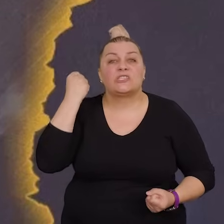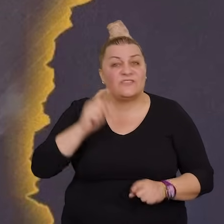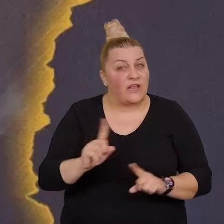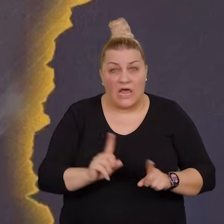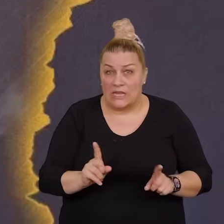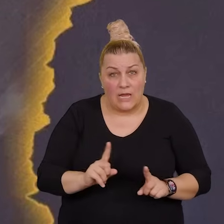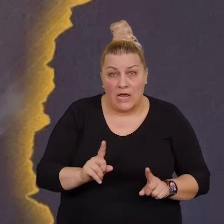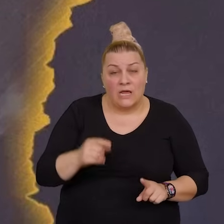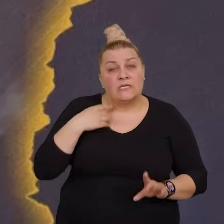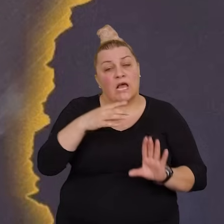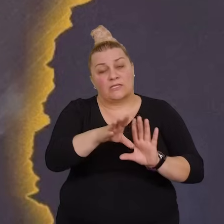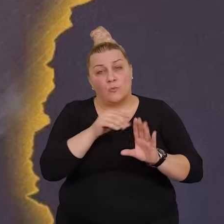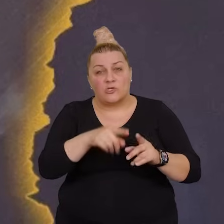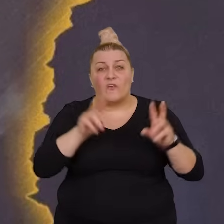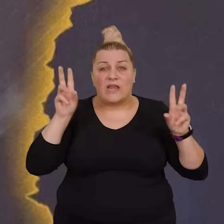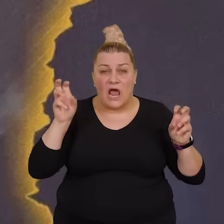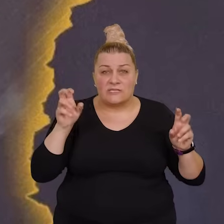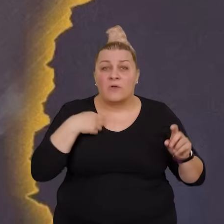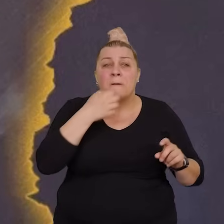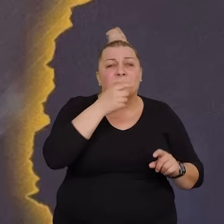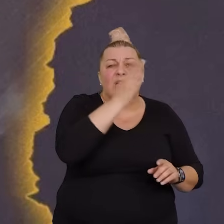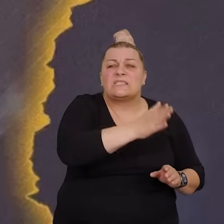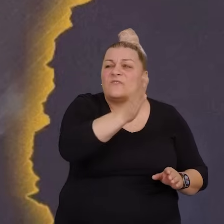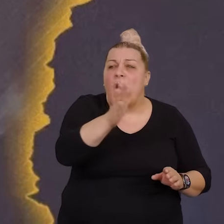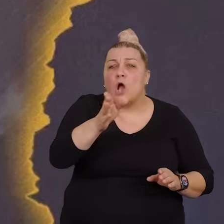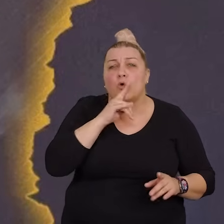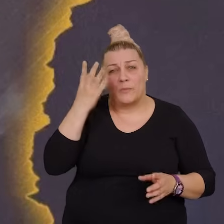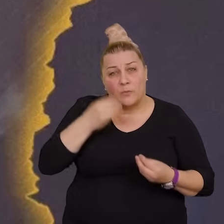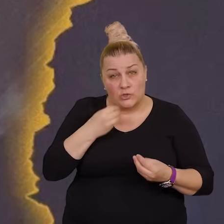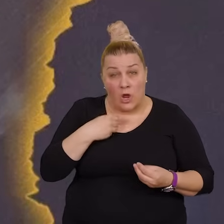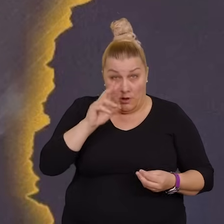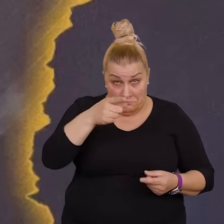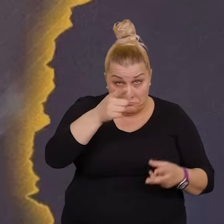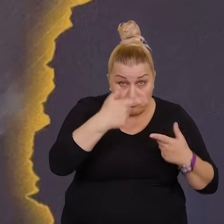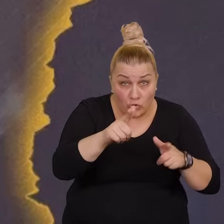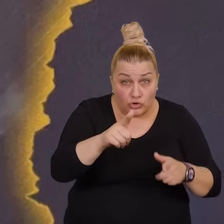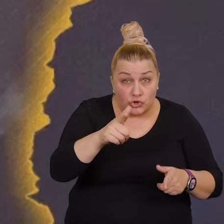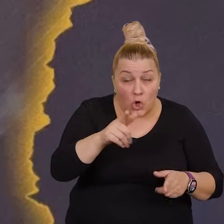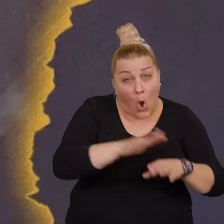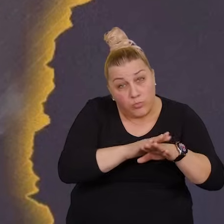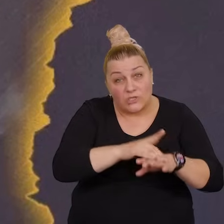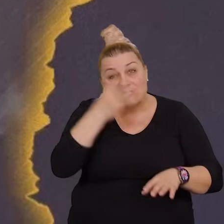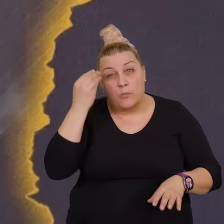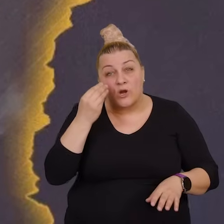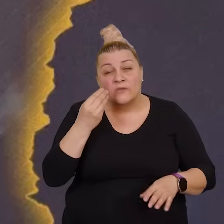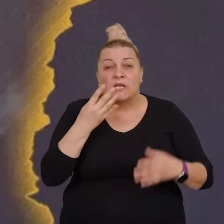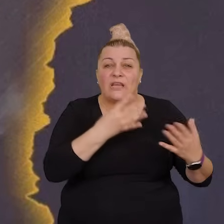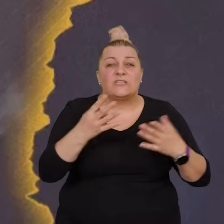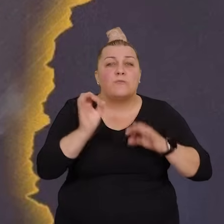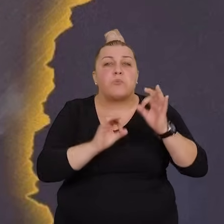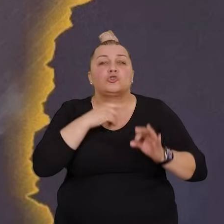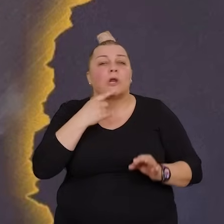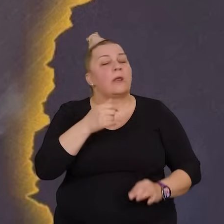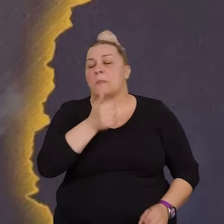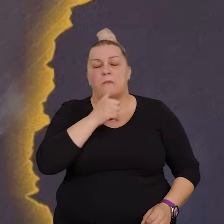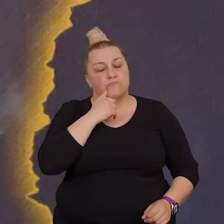naslov kad sam ja njih pitao, sam sve ljude pitao da li možete oprostiti i zaboraviti. 99% je rekao nije oprostiti ni zaboraviti. Ali ne zato da se